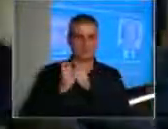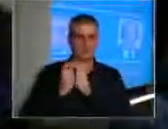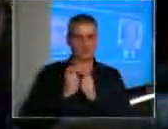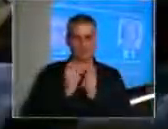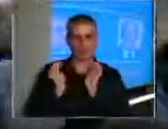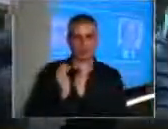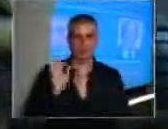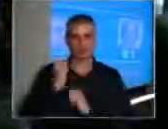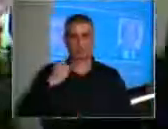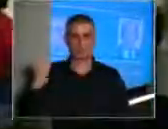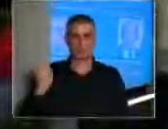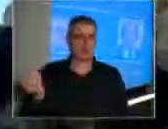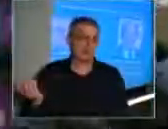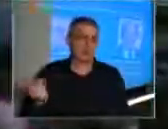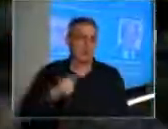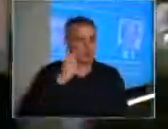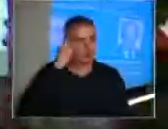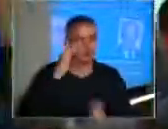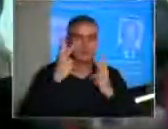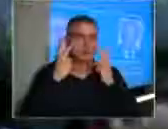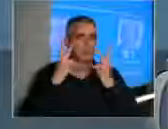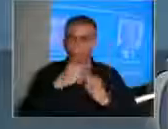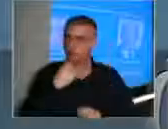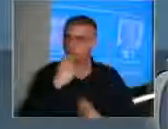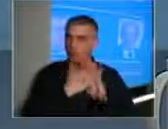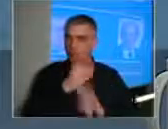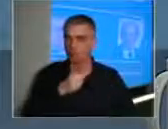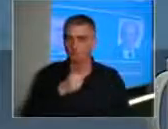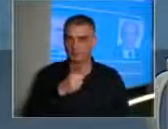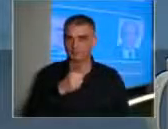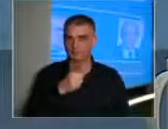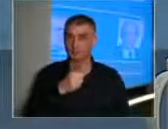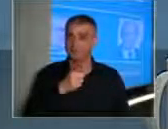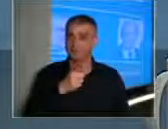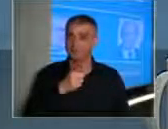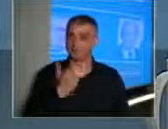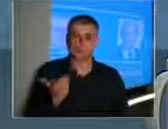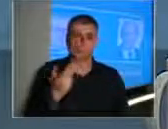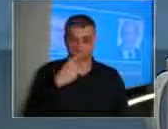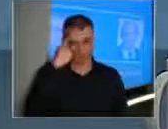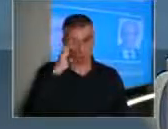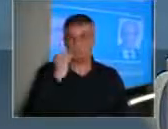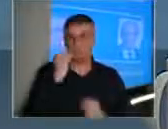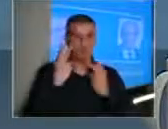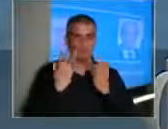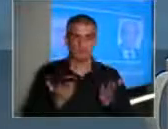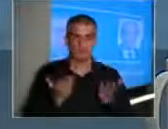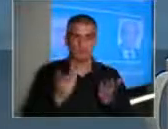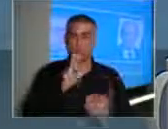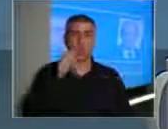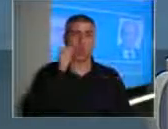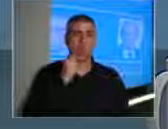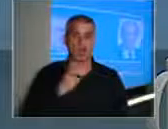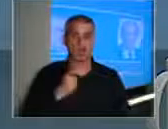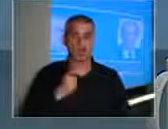מפלגות הקטנות בימין. אבל אתה יודע מה המשמעות של מה שאתה אומר, אמיר פרץ? אם ככה, אתה יודע מה המשמעות? הרי כחול